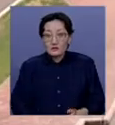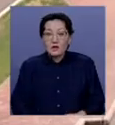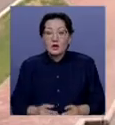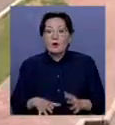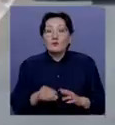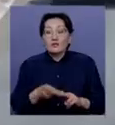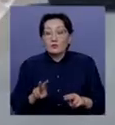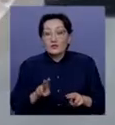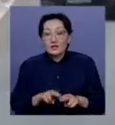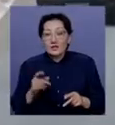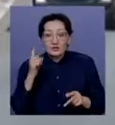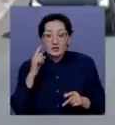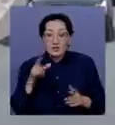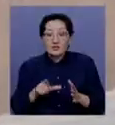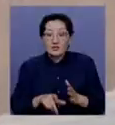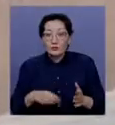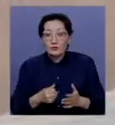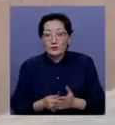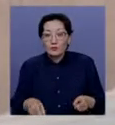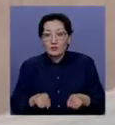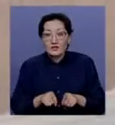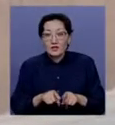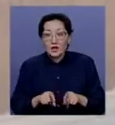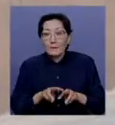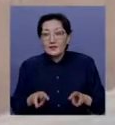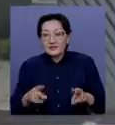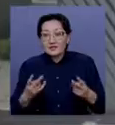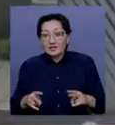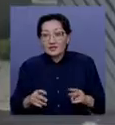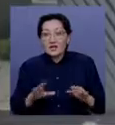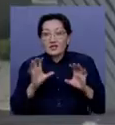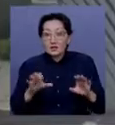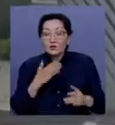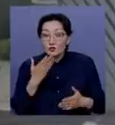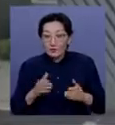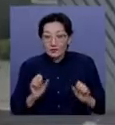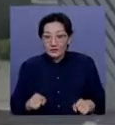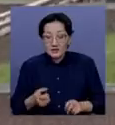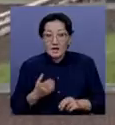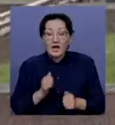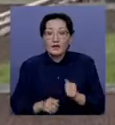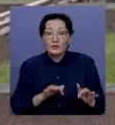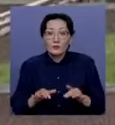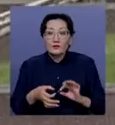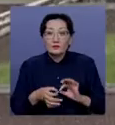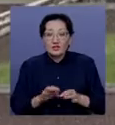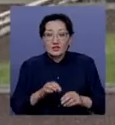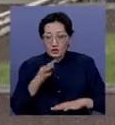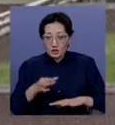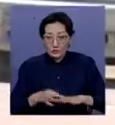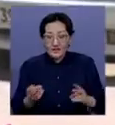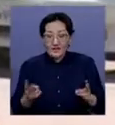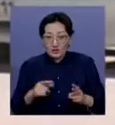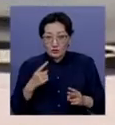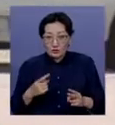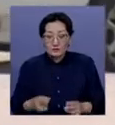Мәжіліс спикері осыны естіген салық төлеушілер мұндай шенеуніктің қажеті не деген заңды сауал қоятын алға тартты. Сондықтан әр істе мұқияттылық пен жауапкершілік қажет